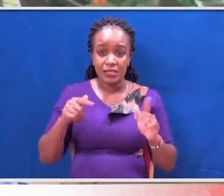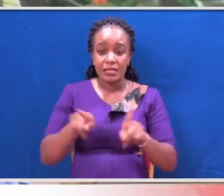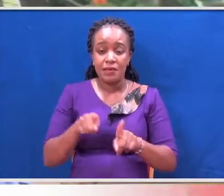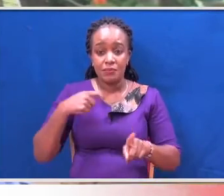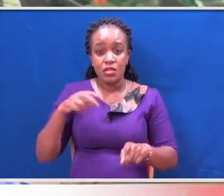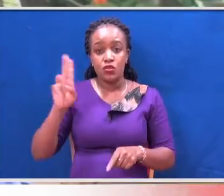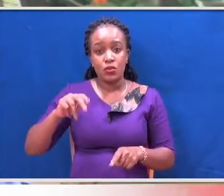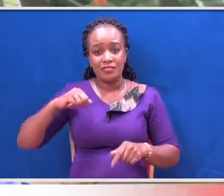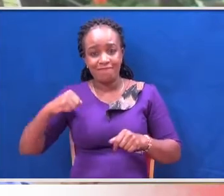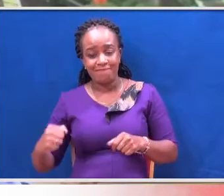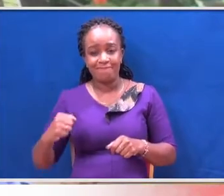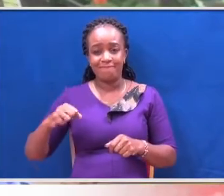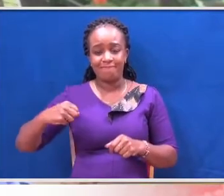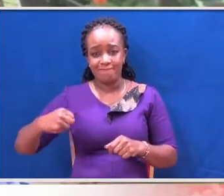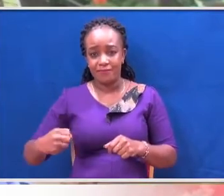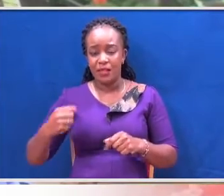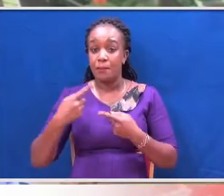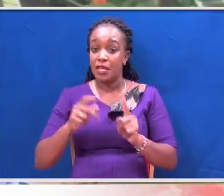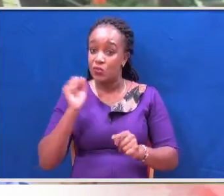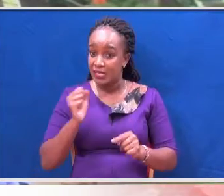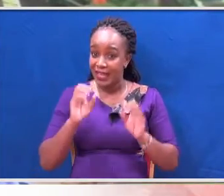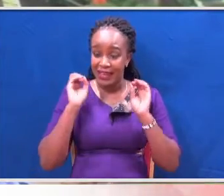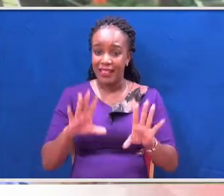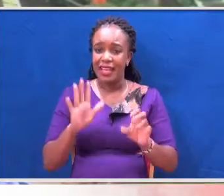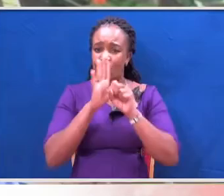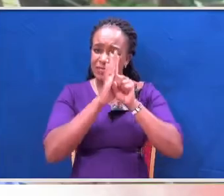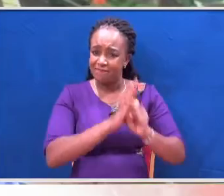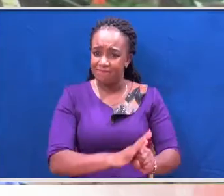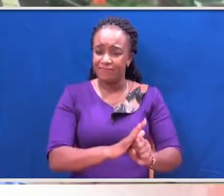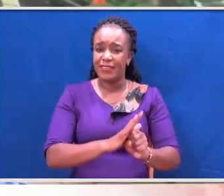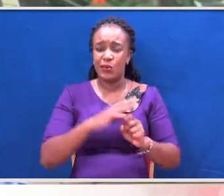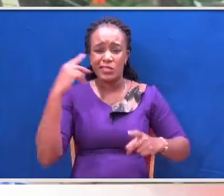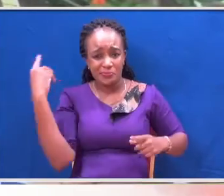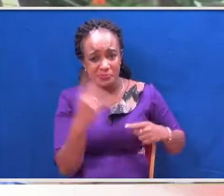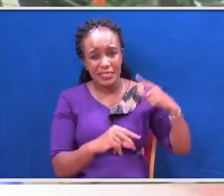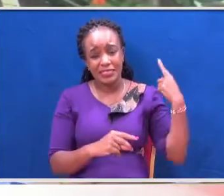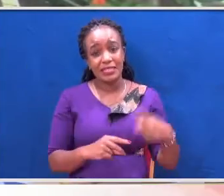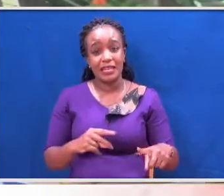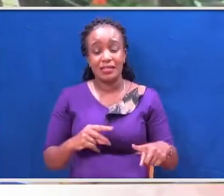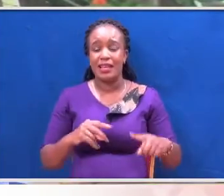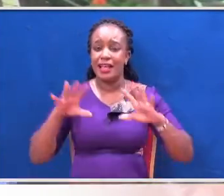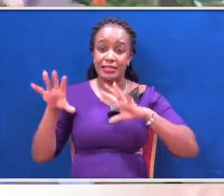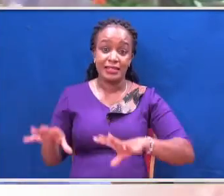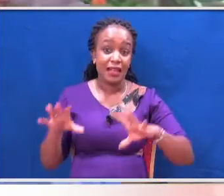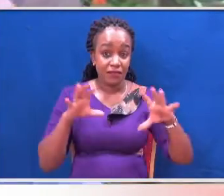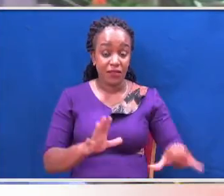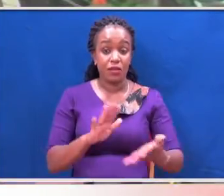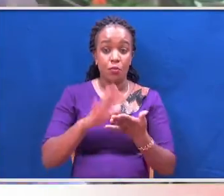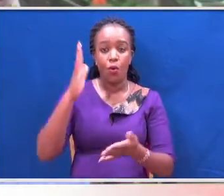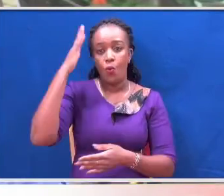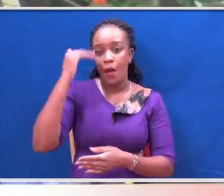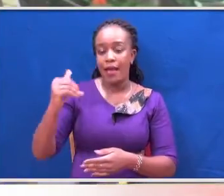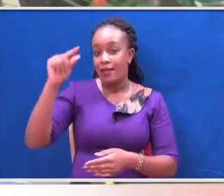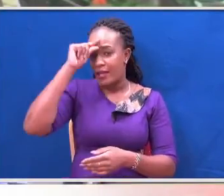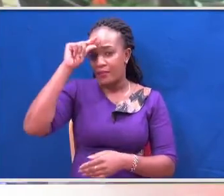si ate ni uzee. Hii ni kunyanyaswa, kudhulumiwa. Kufanywa unyama sababu serikali ya siku